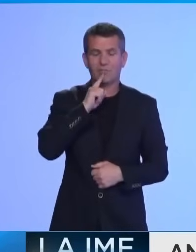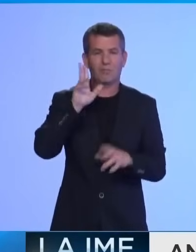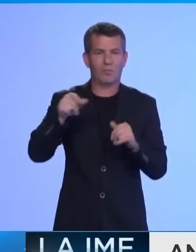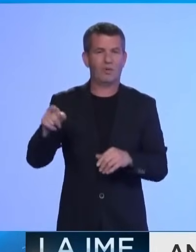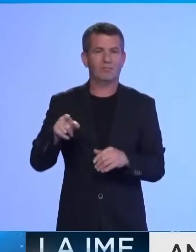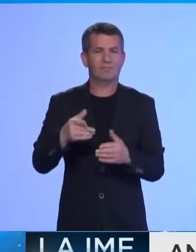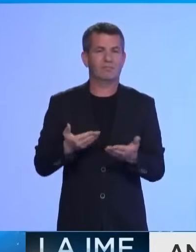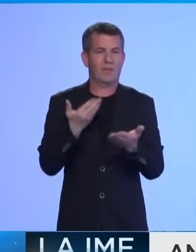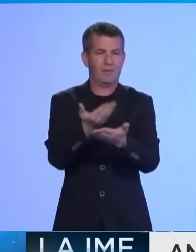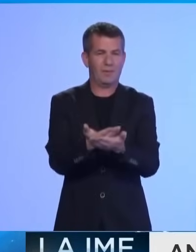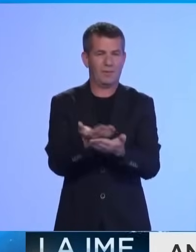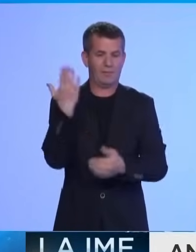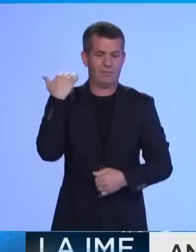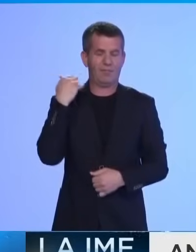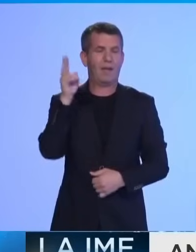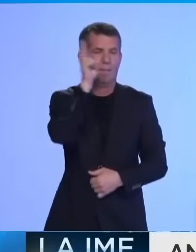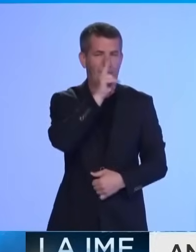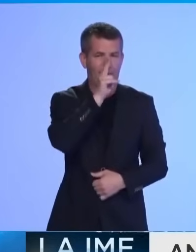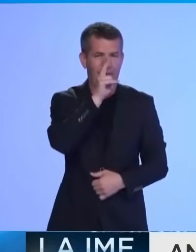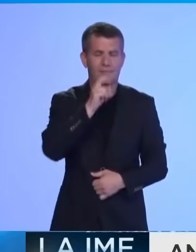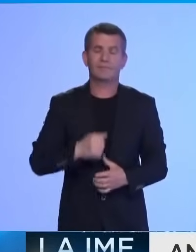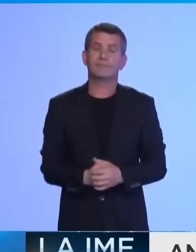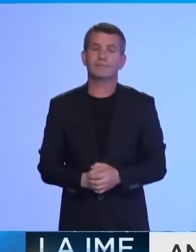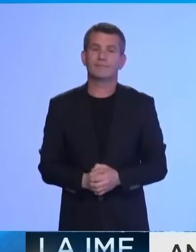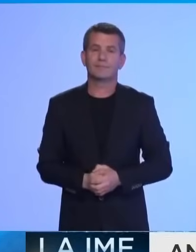Parlamentare të dhënë në prill, ka shkruar Knaus.